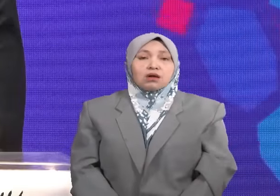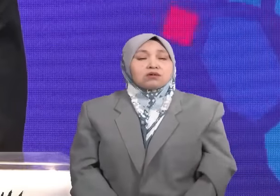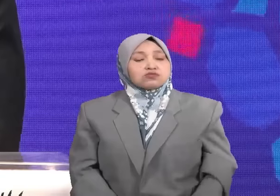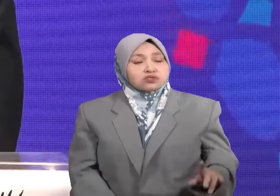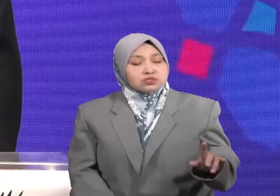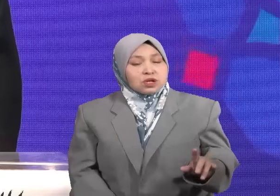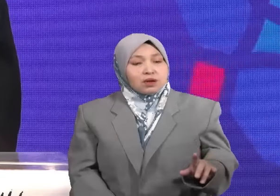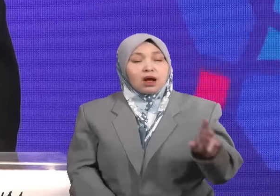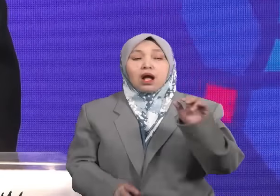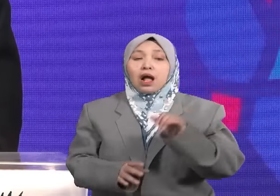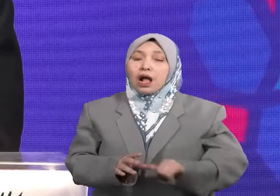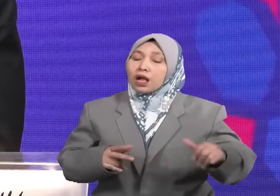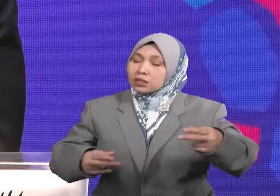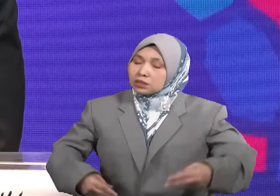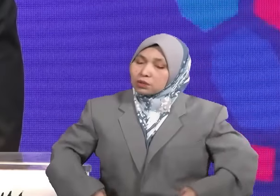Zuyyina